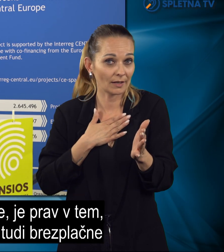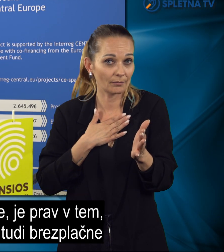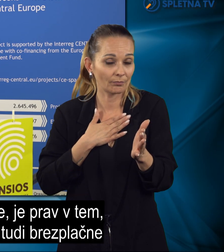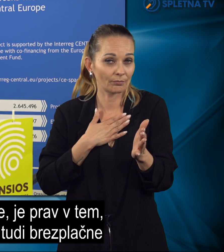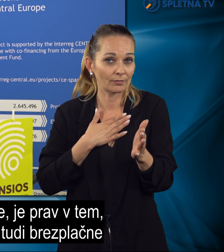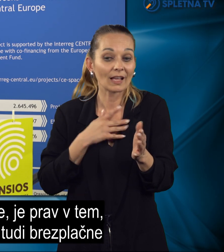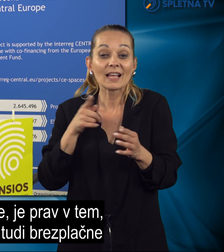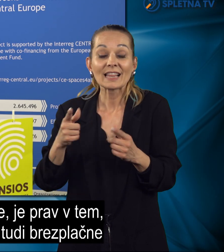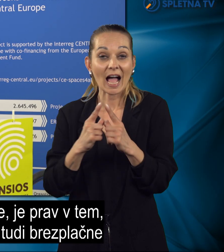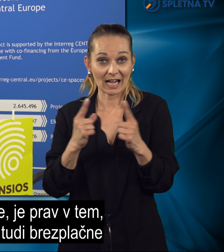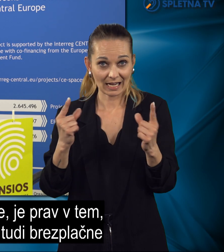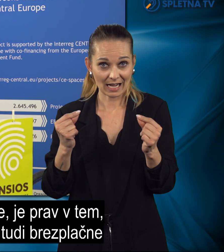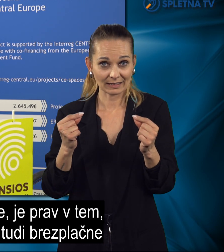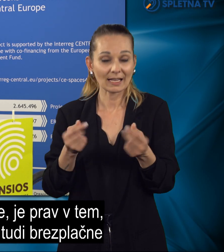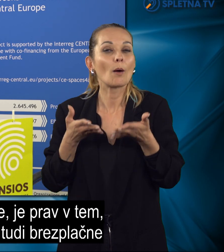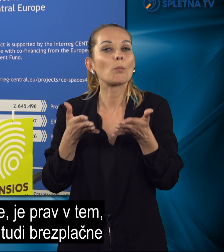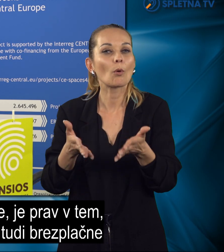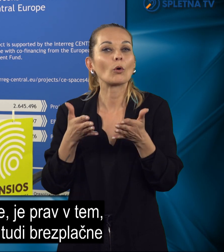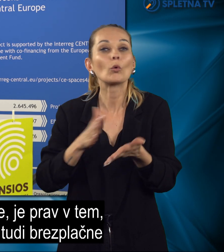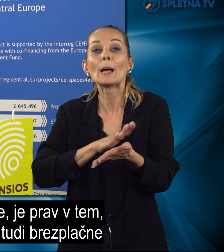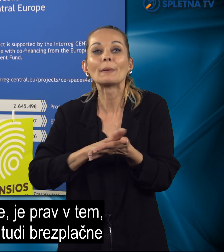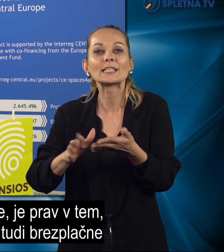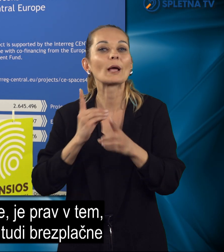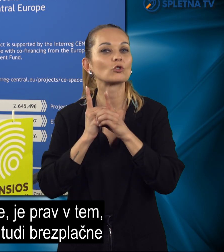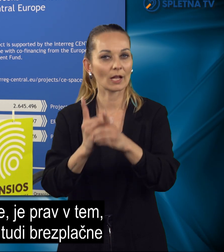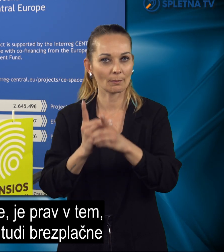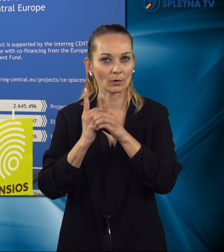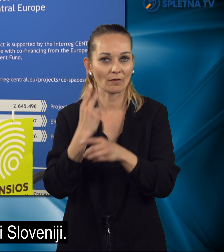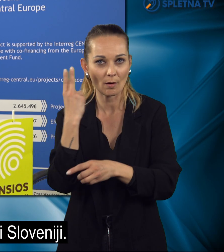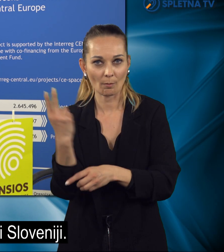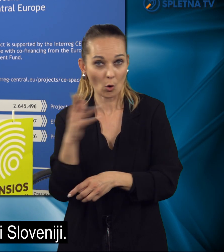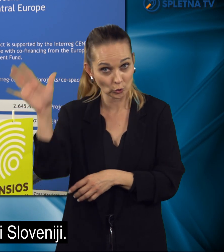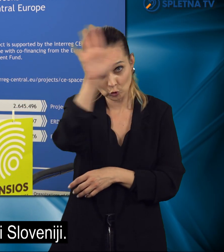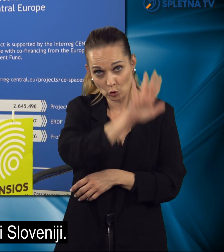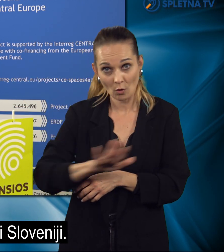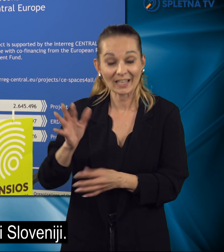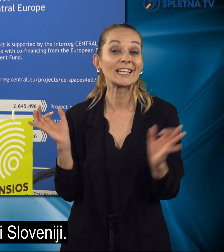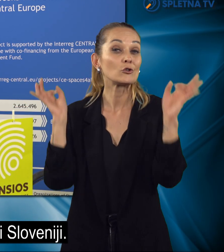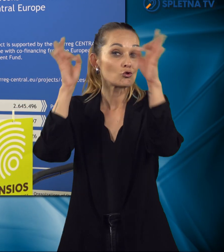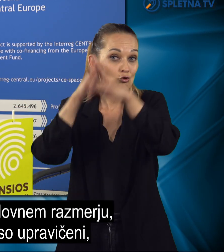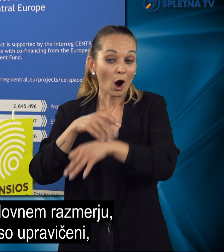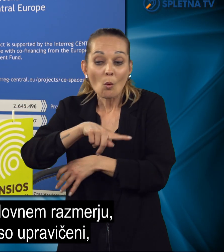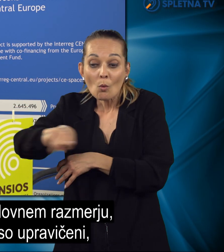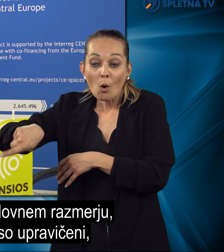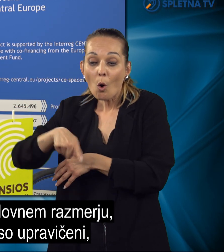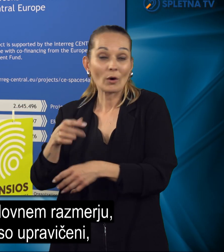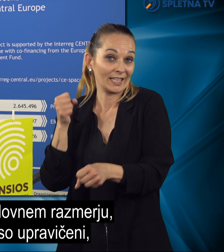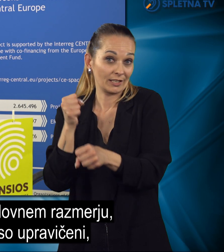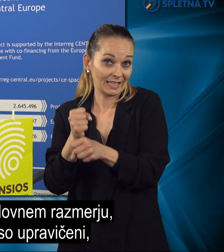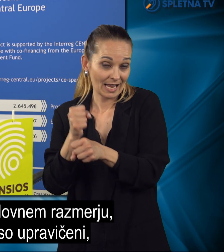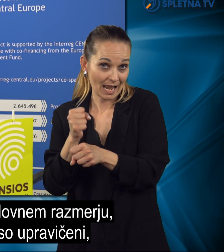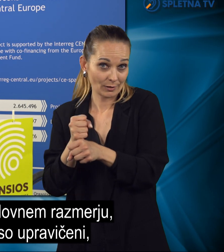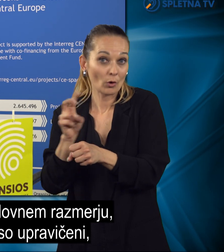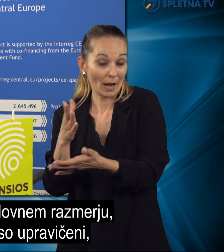tem, da ta kartica ponuja tudi brezplačne prevoze po celi Sloveniji. Žal invalidi, ki